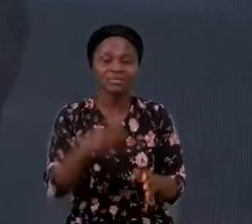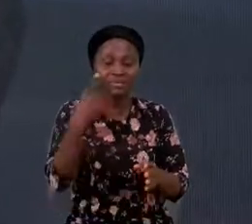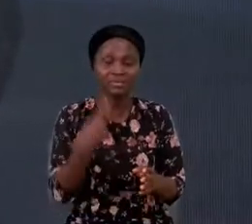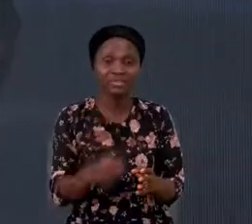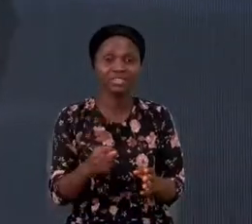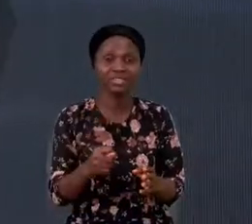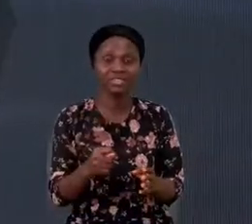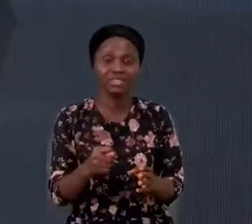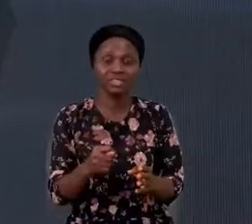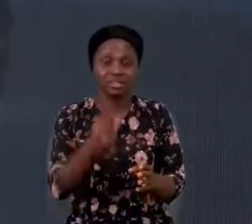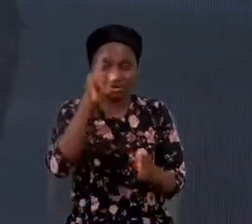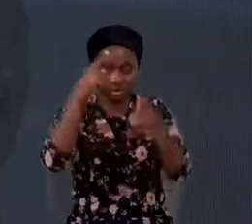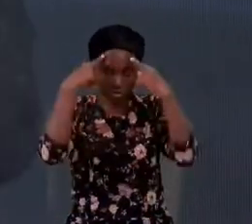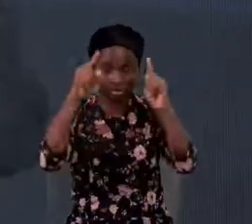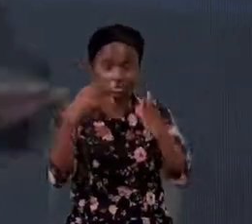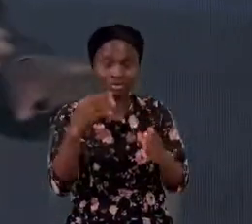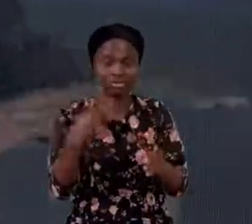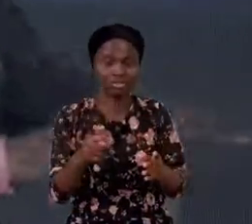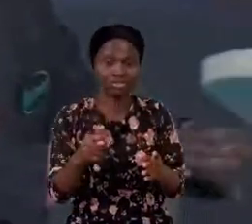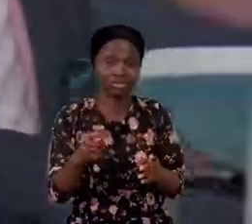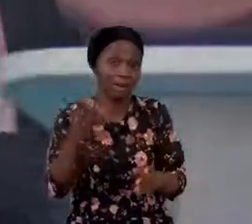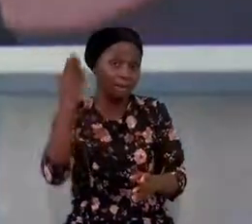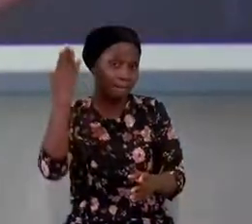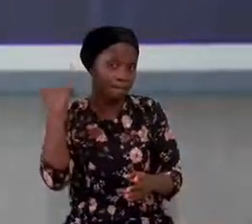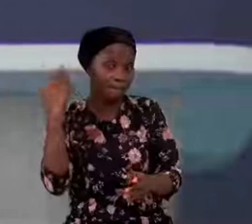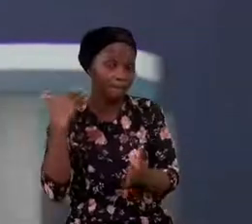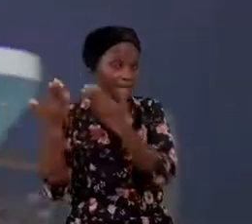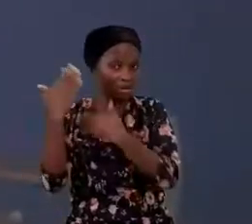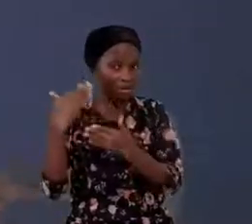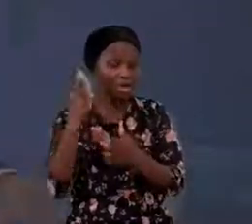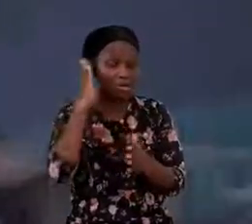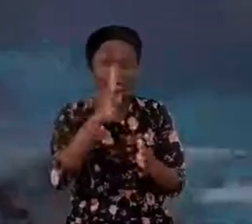point. Cela qui plonge dans l'océan, dans la mer.